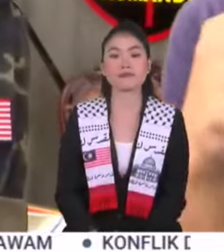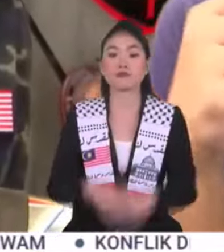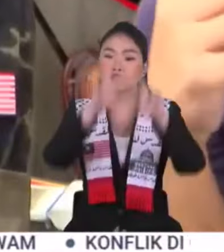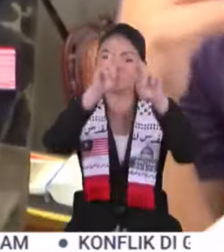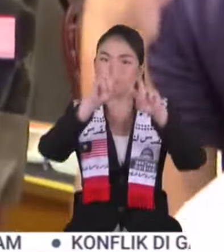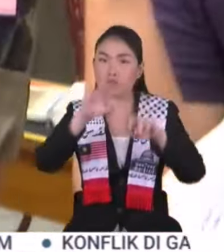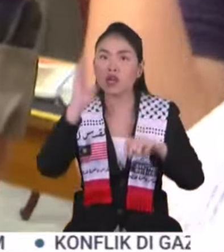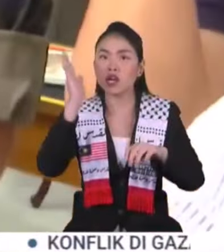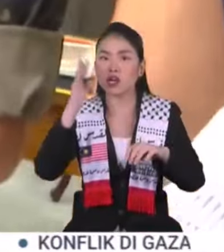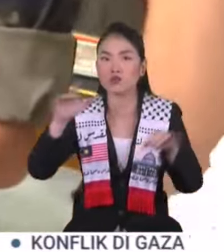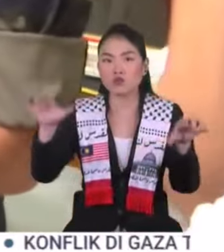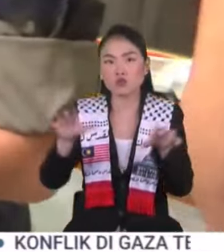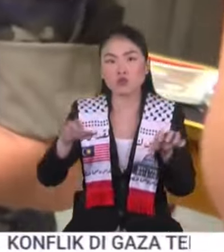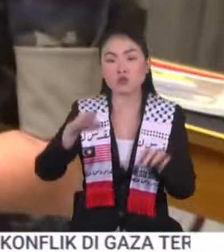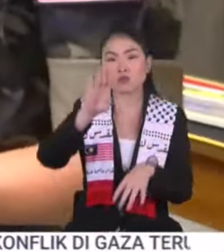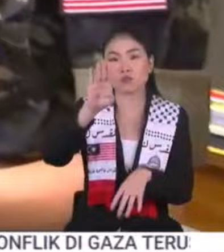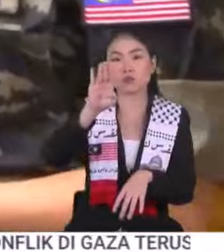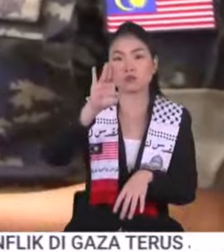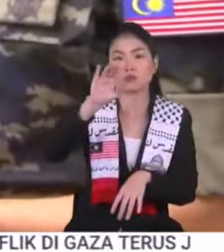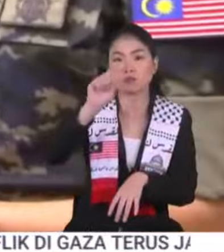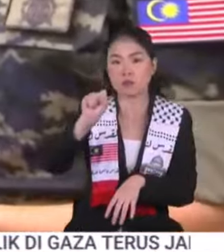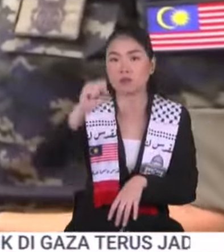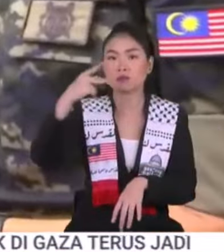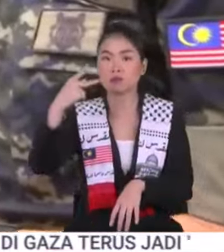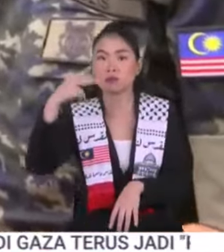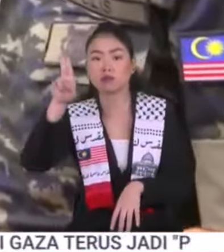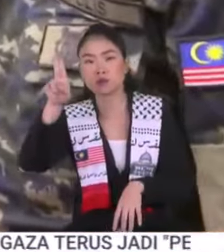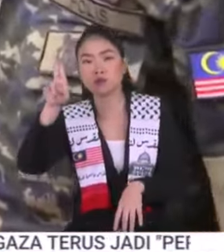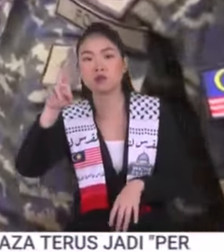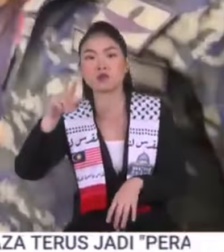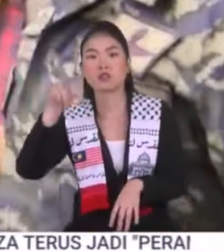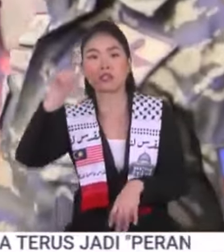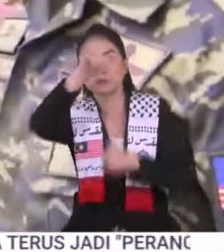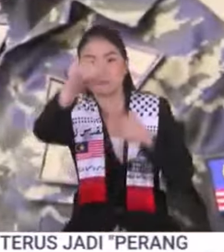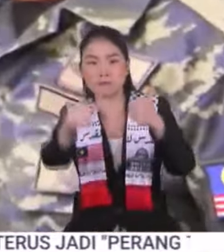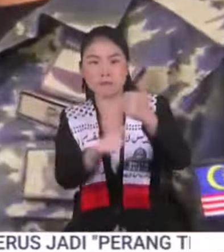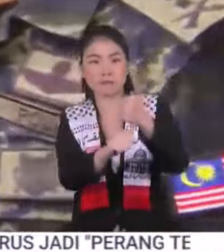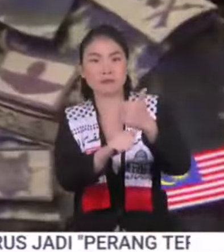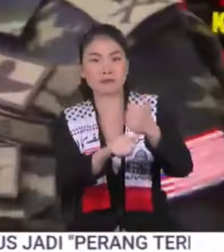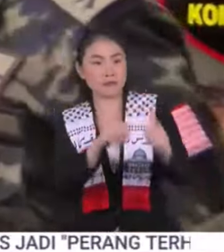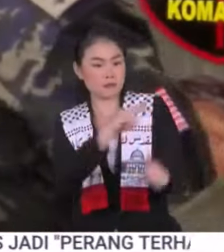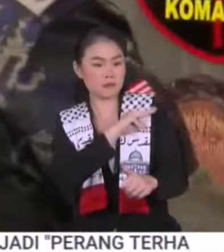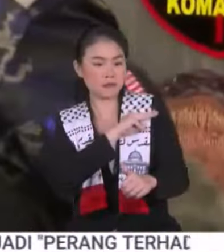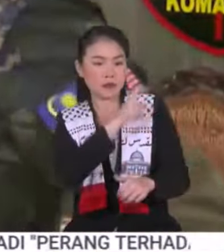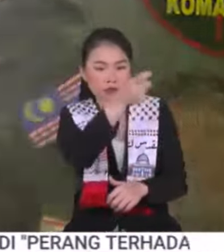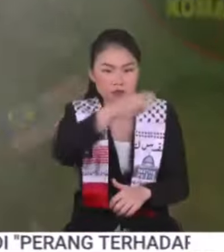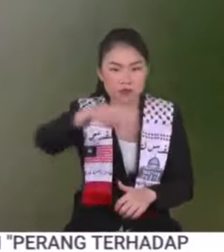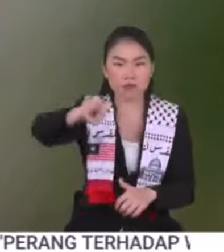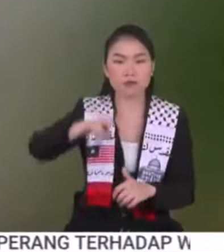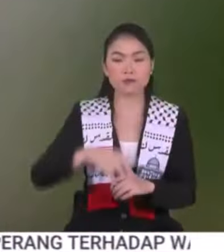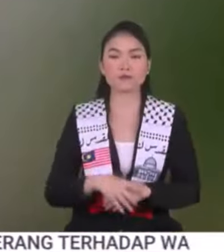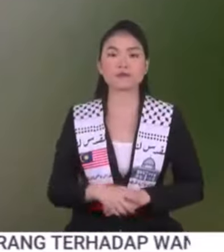Siasatan lanjut akan dilaksanakan Biro Siasatan Kemalangan Udara BSKU di bawah Kementerian Pengangkutan.